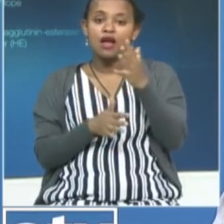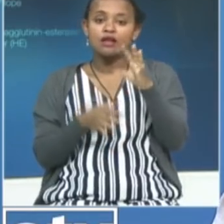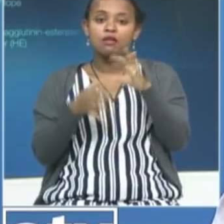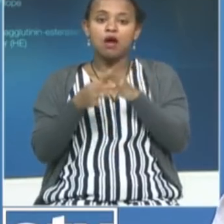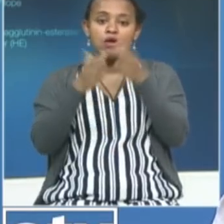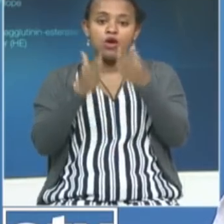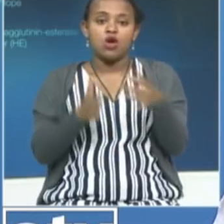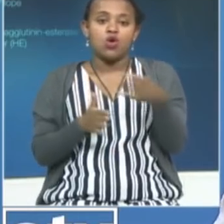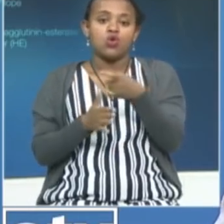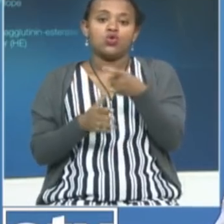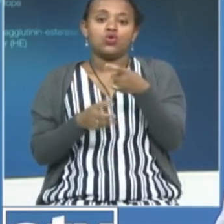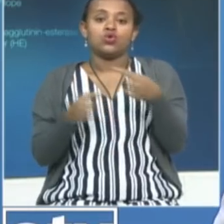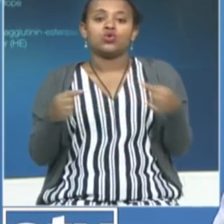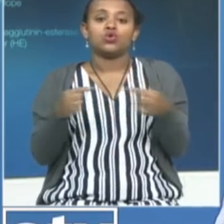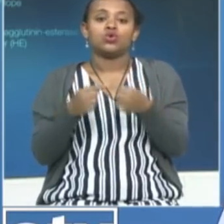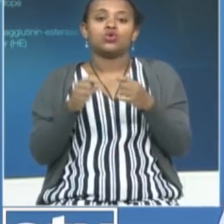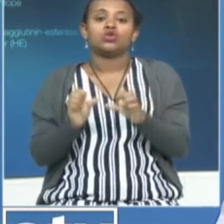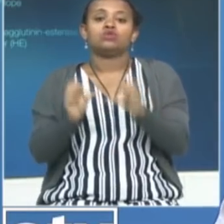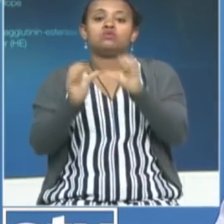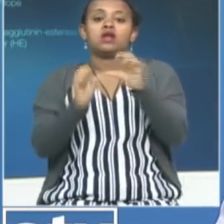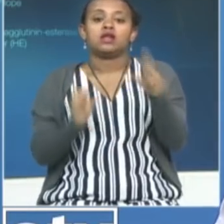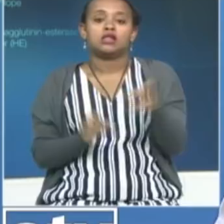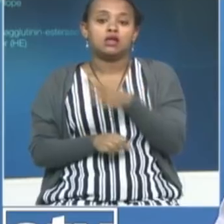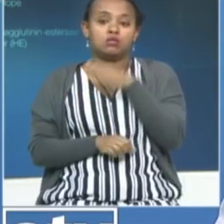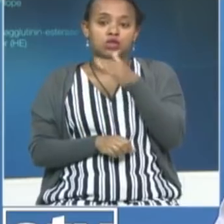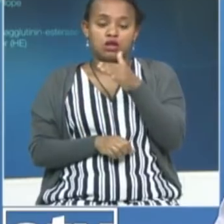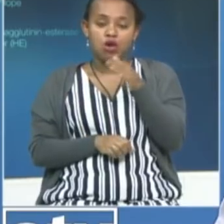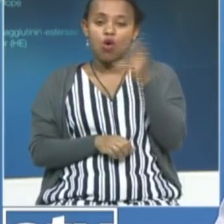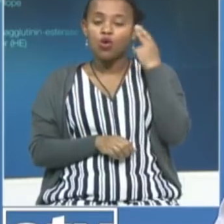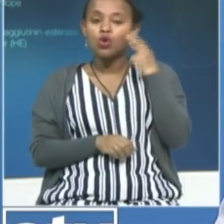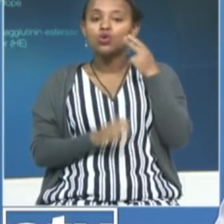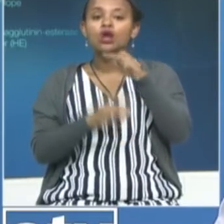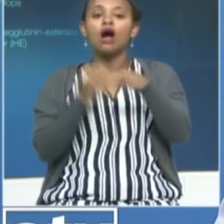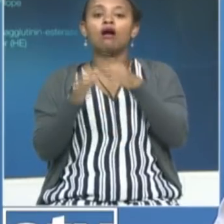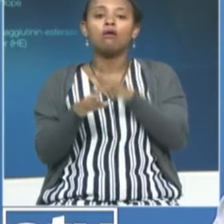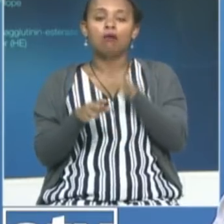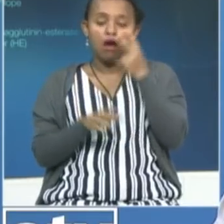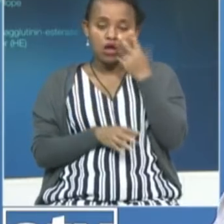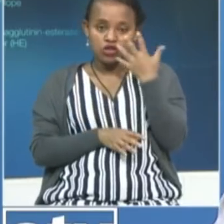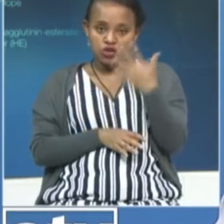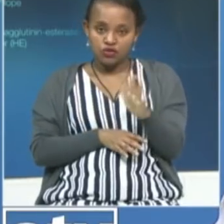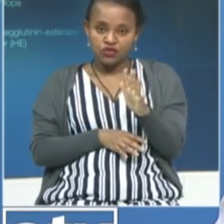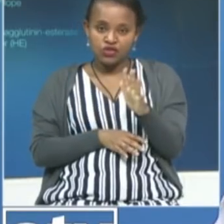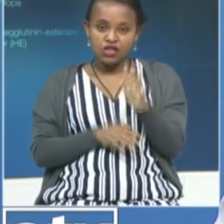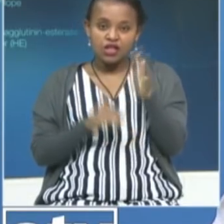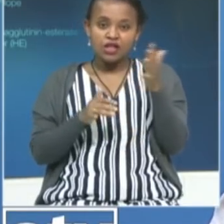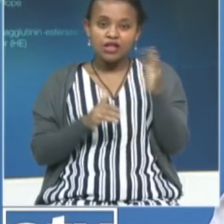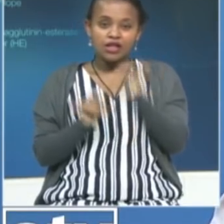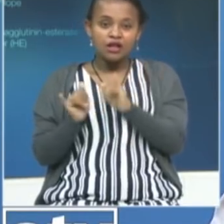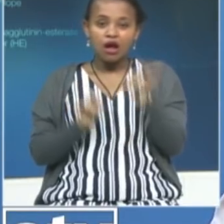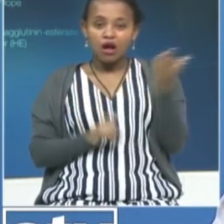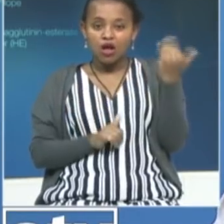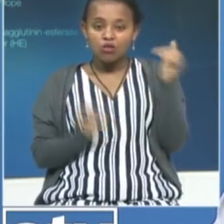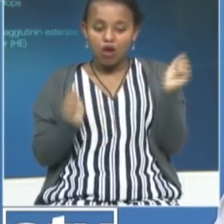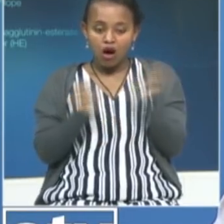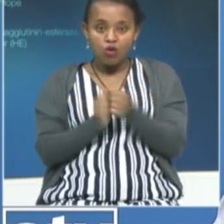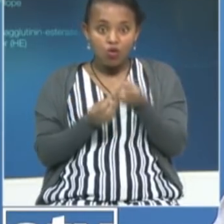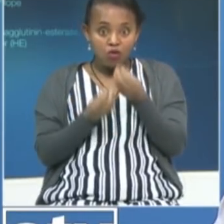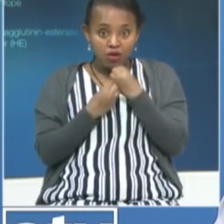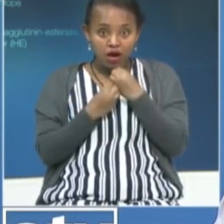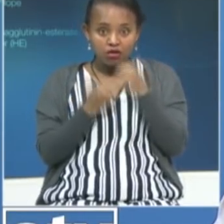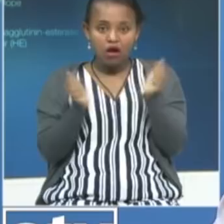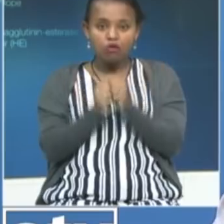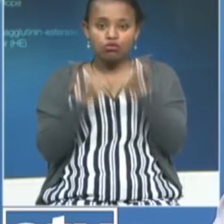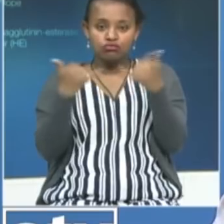ማህበራዊ የሆኑ ግንኙነቶችን የምናስቀጥልበት ስላይደለ ሆቴሎች አካባቢ አስተውያለሁ። አሁንም እንደ ቀድሞ ሰብሰብ ብሎ መብላት፣ ሰብሰብ